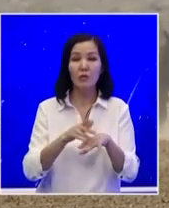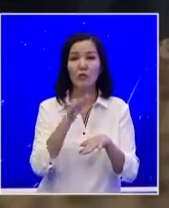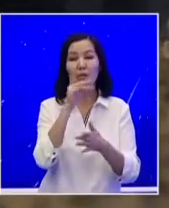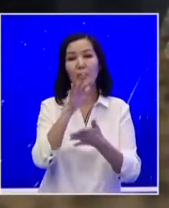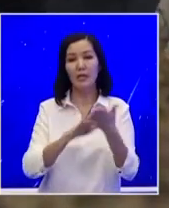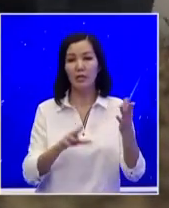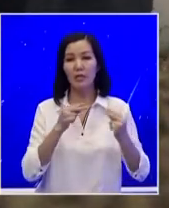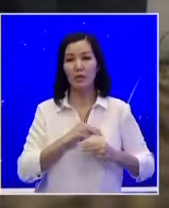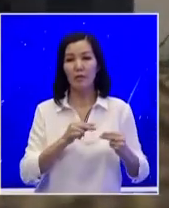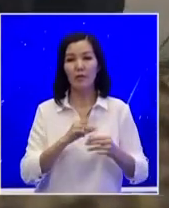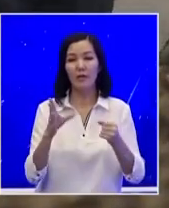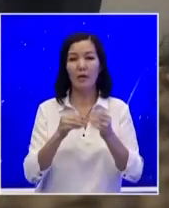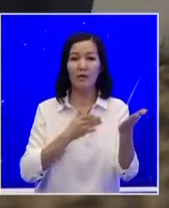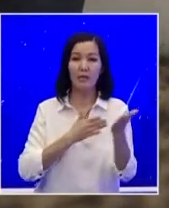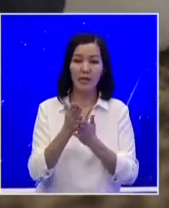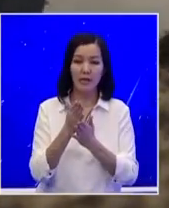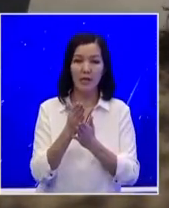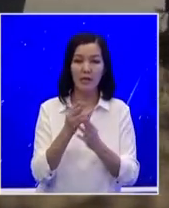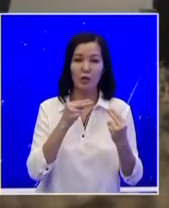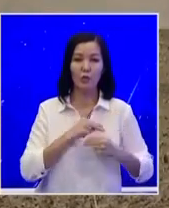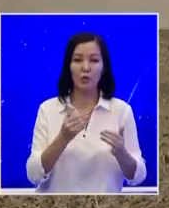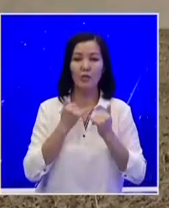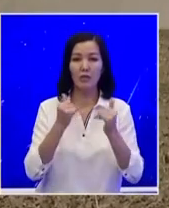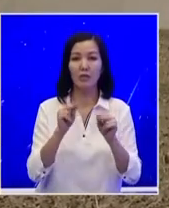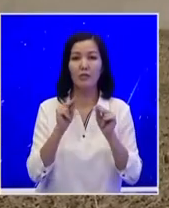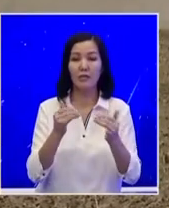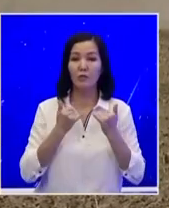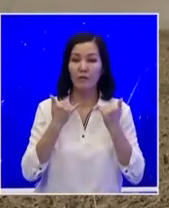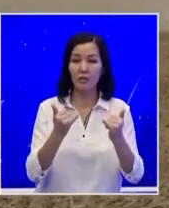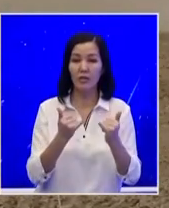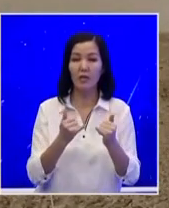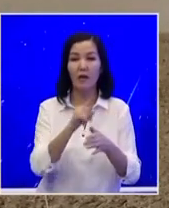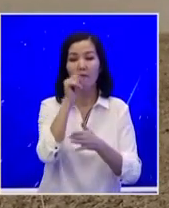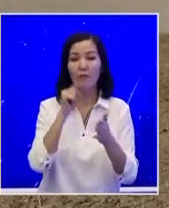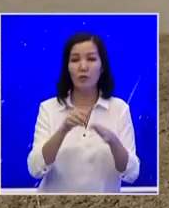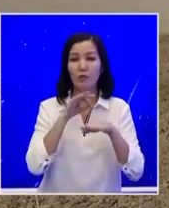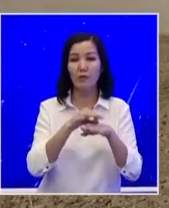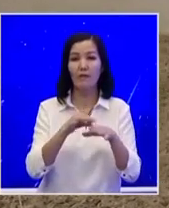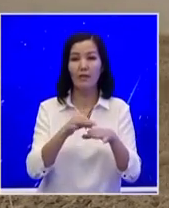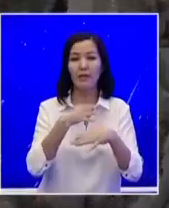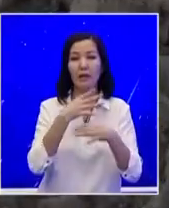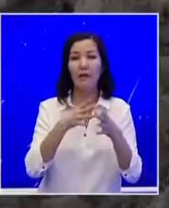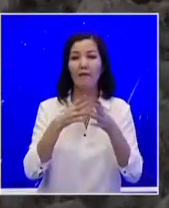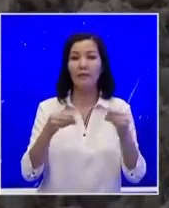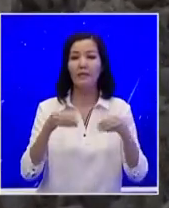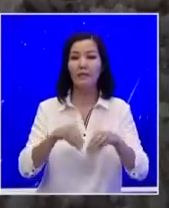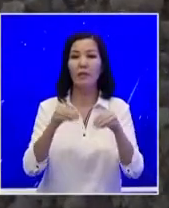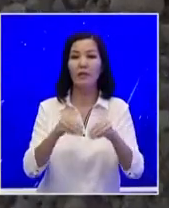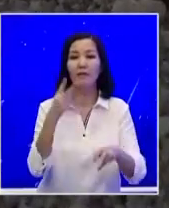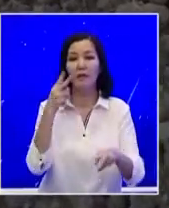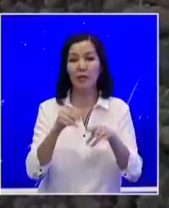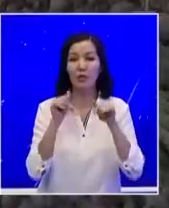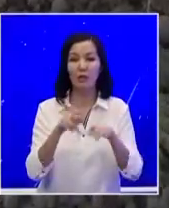продолжают работать аграрии. Их труд заслуживает искреннего уважения. Вопросы проведения весенне-полевых работ решены.